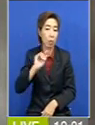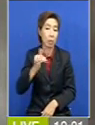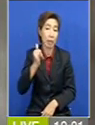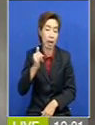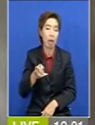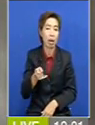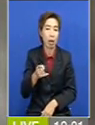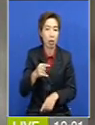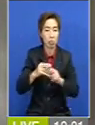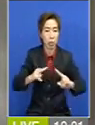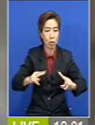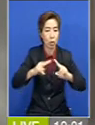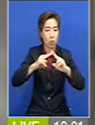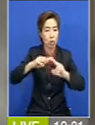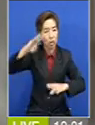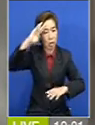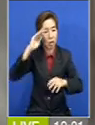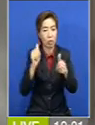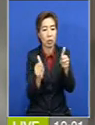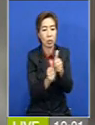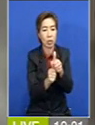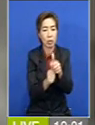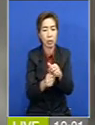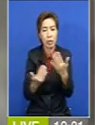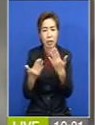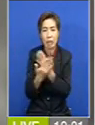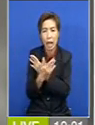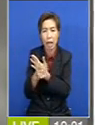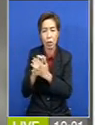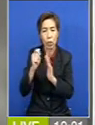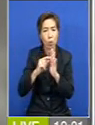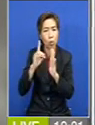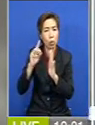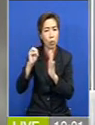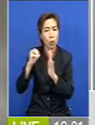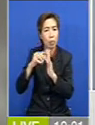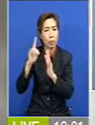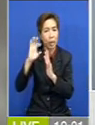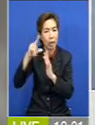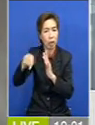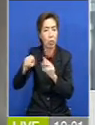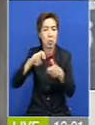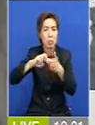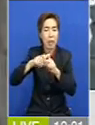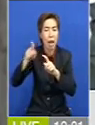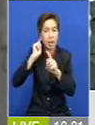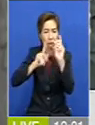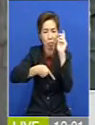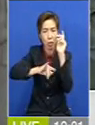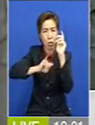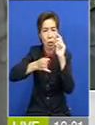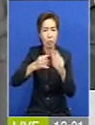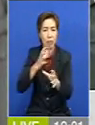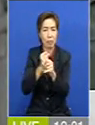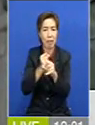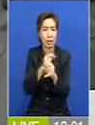ยได้ขยับมาเป็นรัฐมนตรีช่วยกลาโหมแทนที่พลเอกอุดมเดชศรีตบุตรเพราะว่าตอนนั้นเนี่ยกำลังเผชิญกับมรสุมของอุทยานราชพักอยู่แต่ว่าสุด